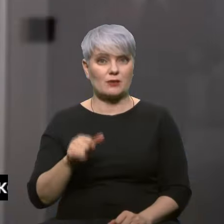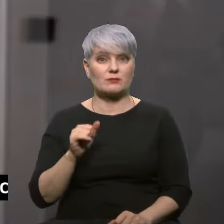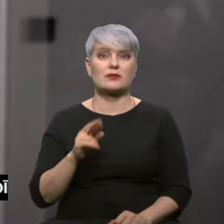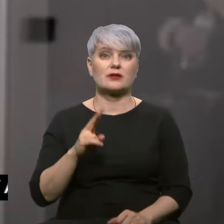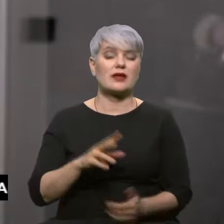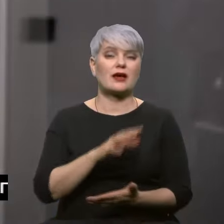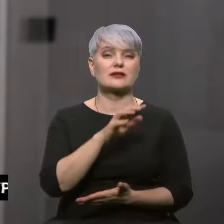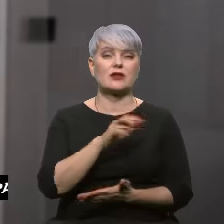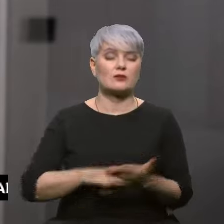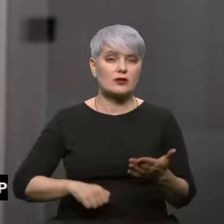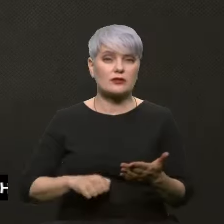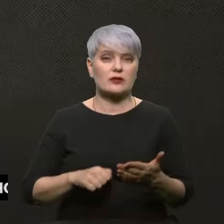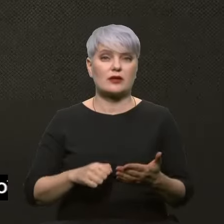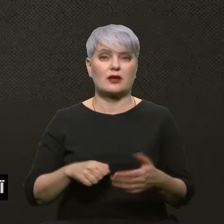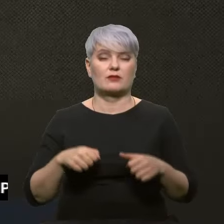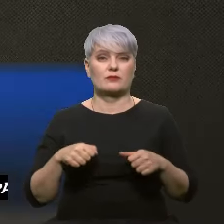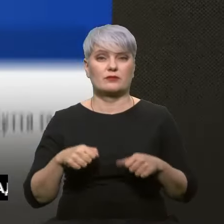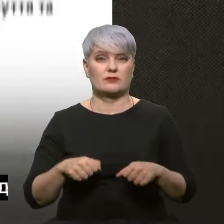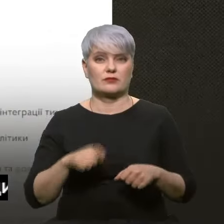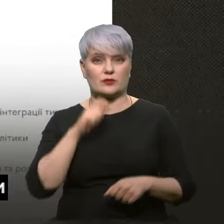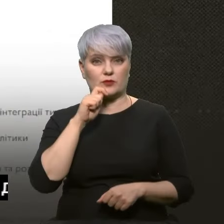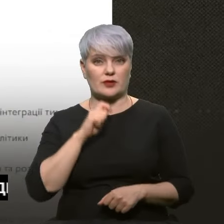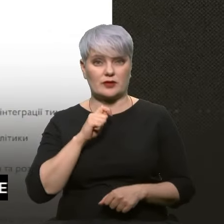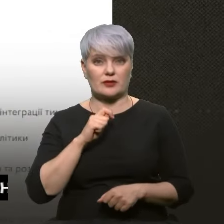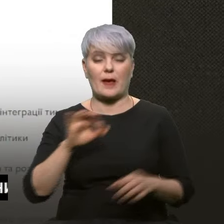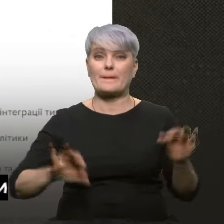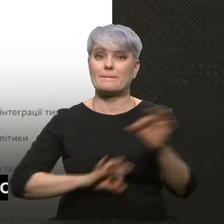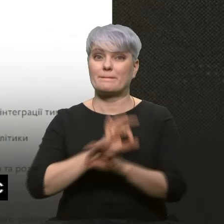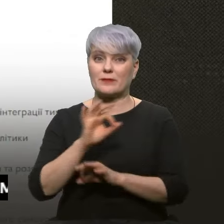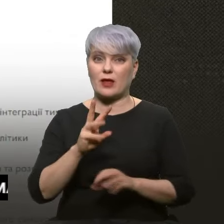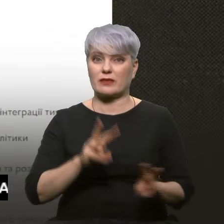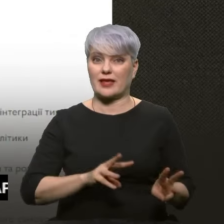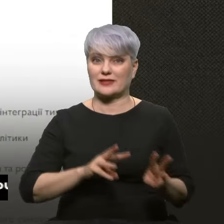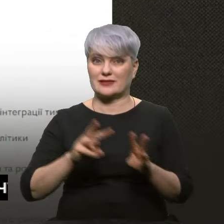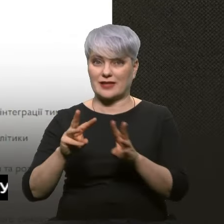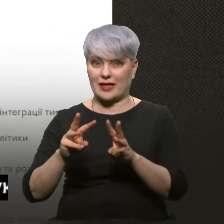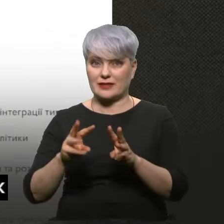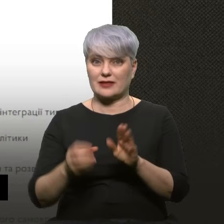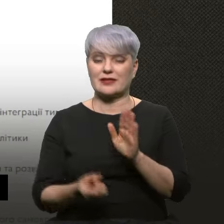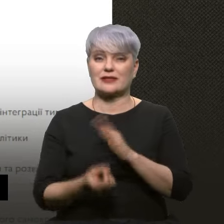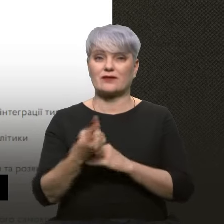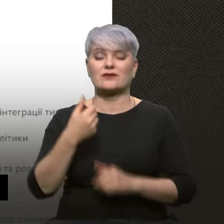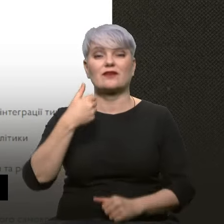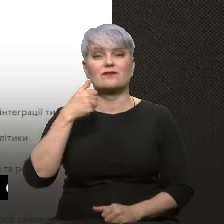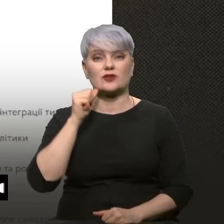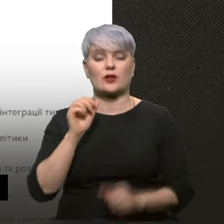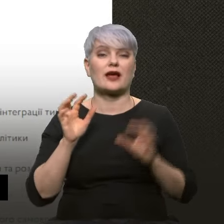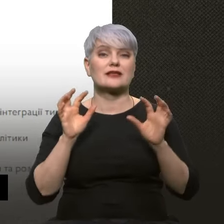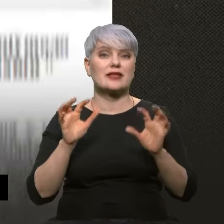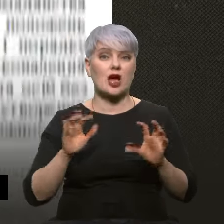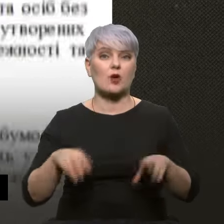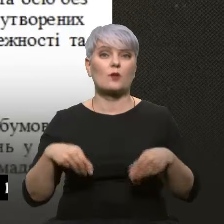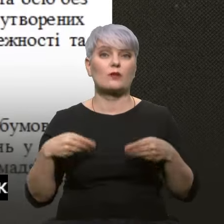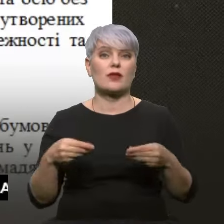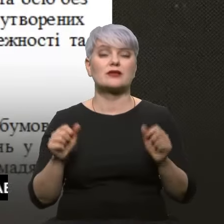Проєкт закону про множинне громадянство на сайті парламенту з'явився вчора. У пояснювальній записці йдеться, що закон дасть